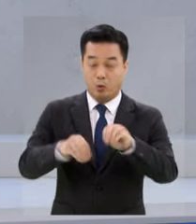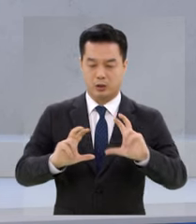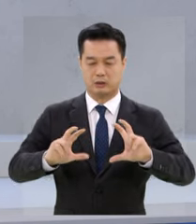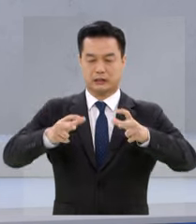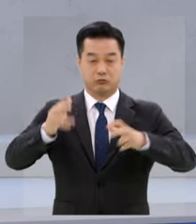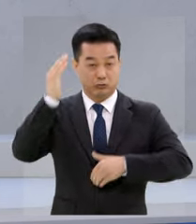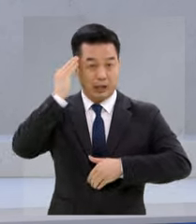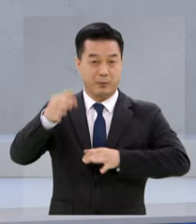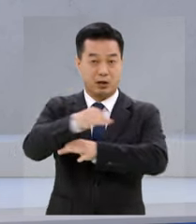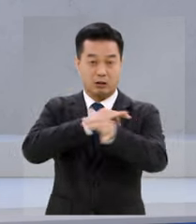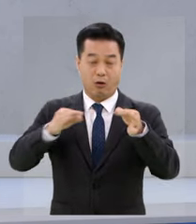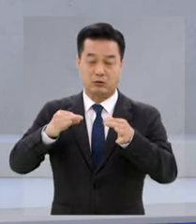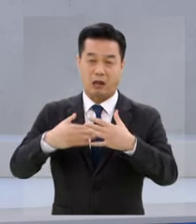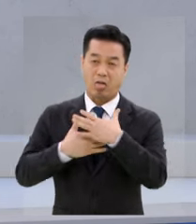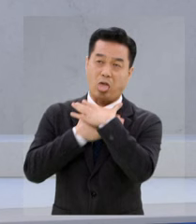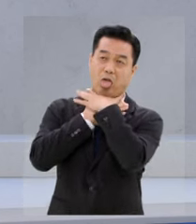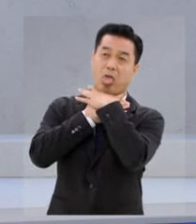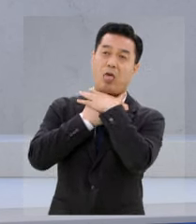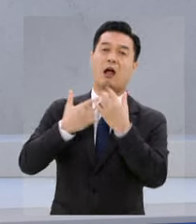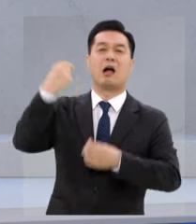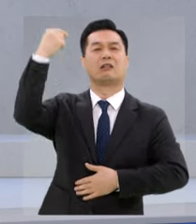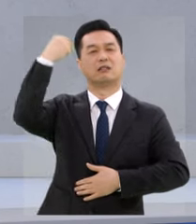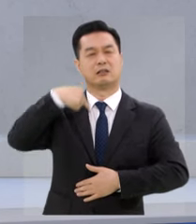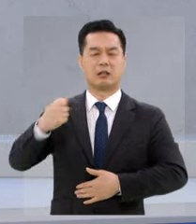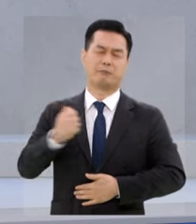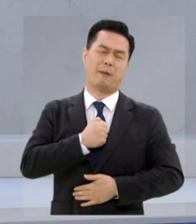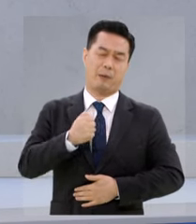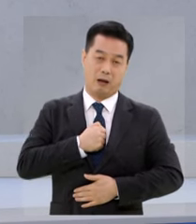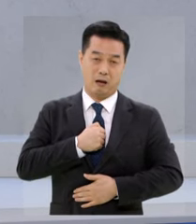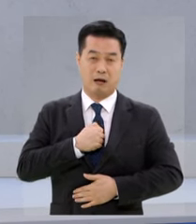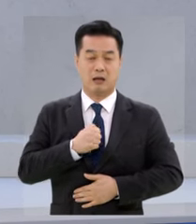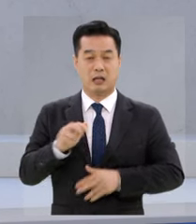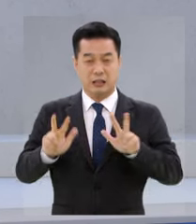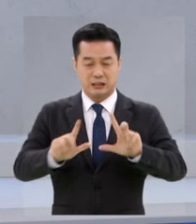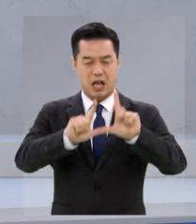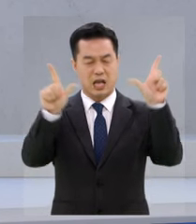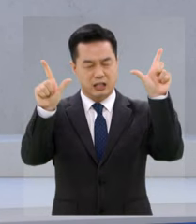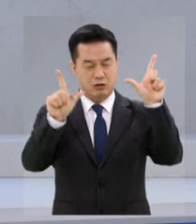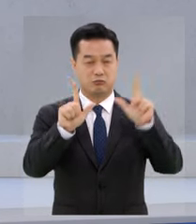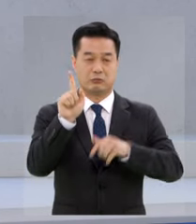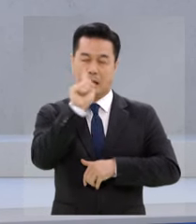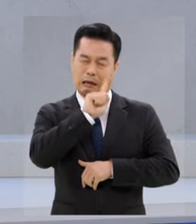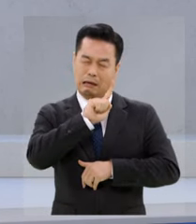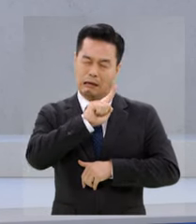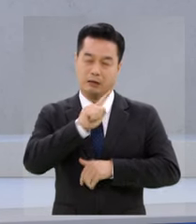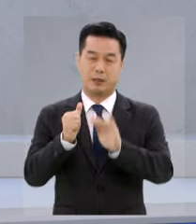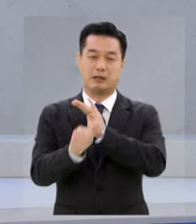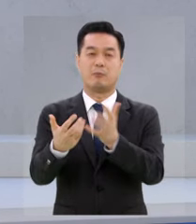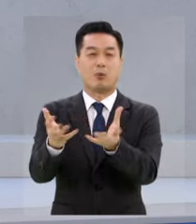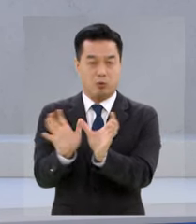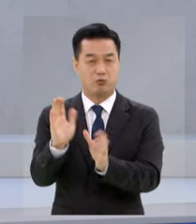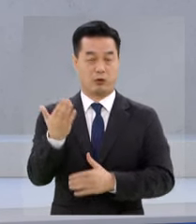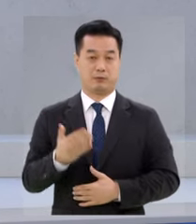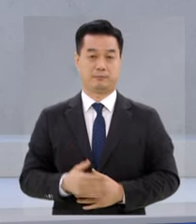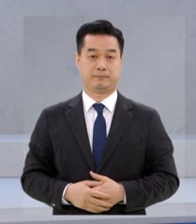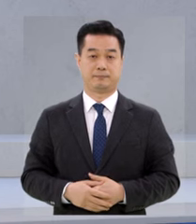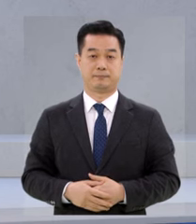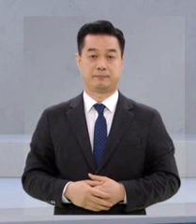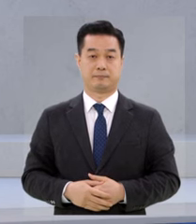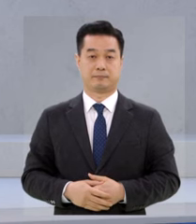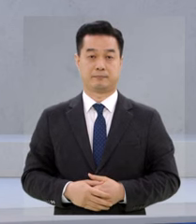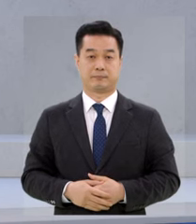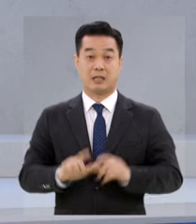경제의 숨통을 조이는 정책으로 우리나라는 기후 악당으로 남게 생겼습니다